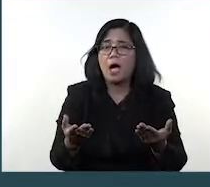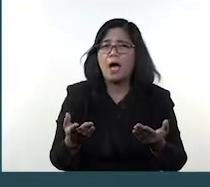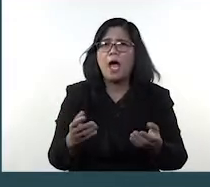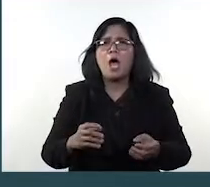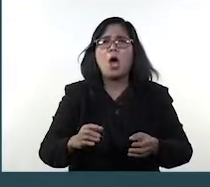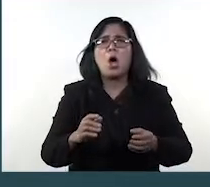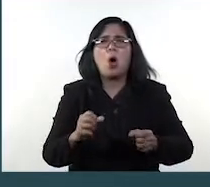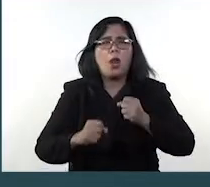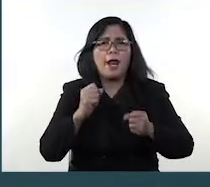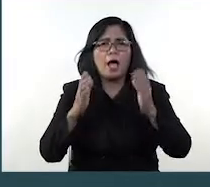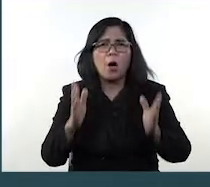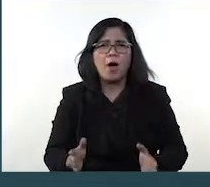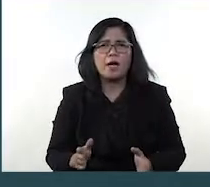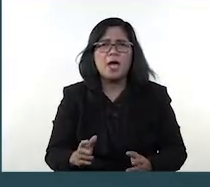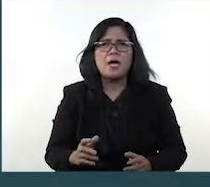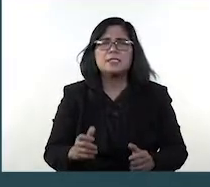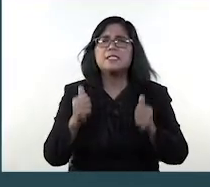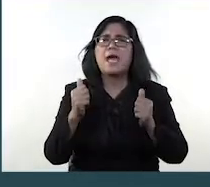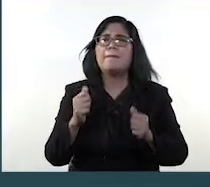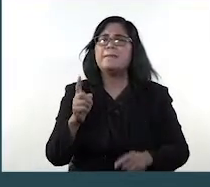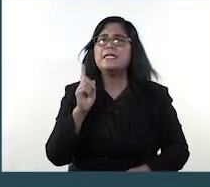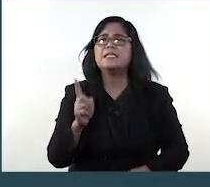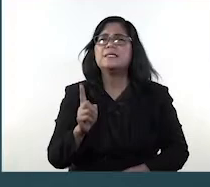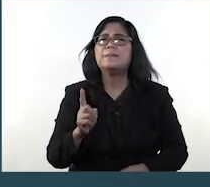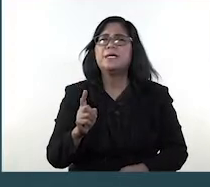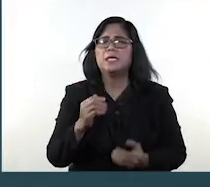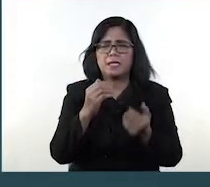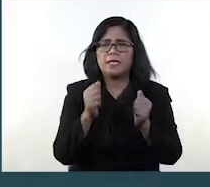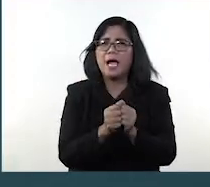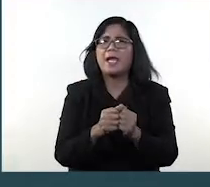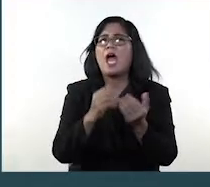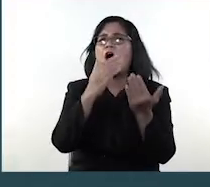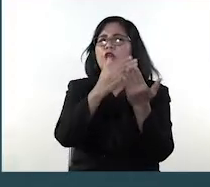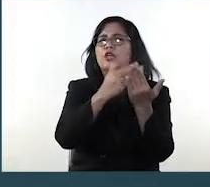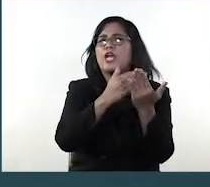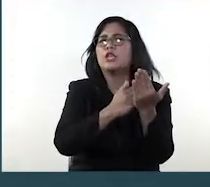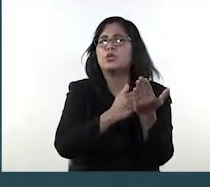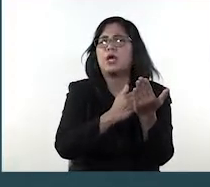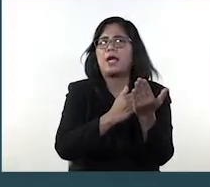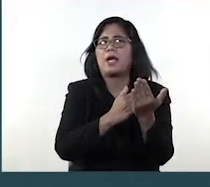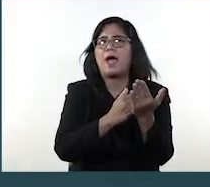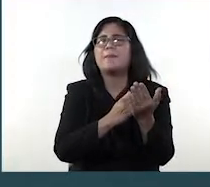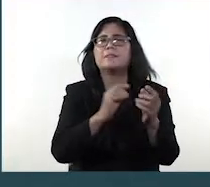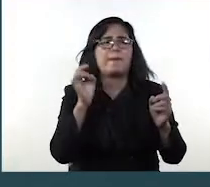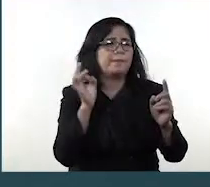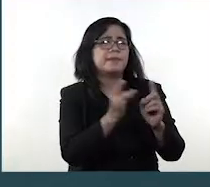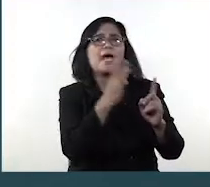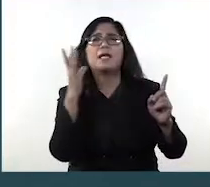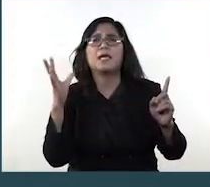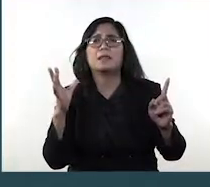Hai olahragawan Allah seseorang siap mendisiplinkan diri dengan aturan-aturan yang ada Hai Nadia punya target